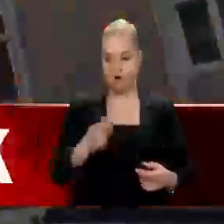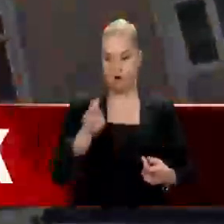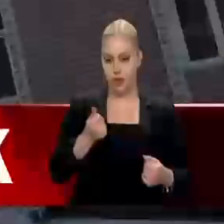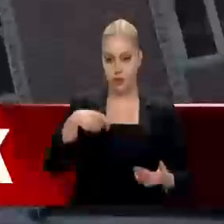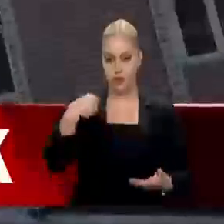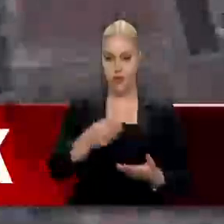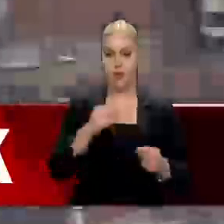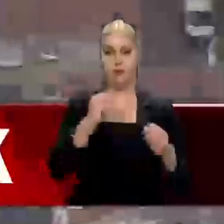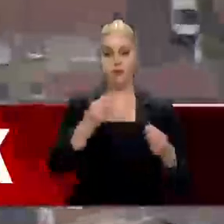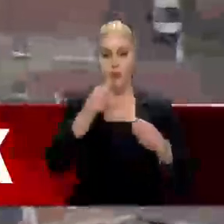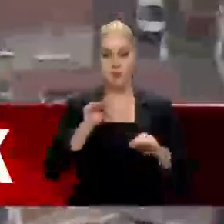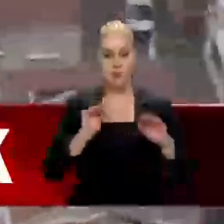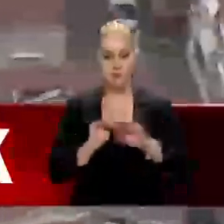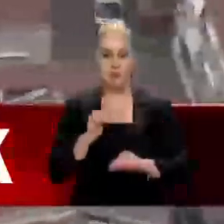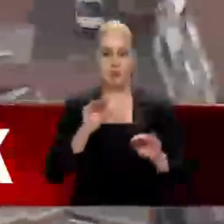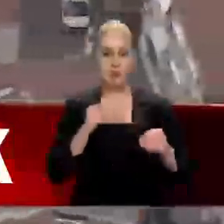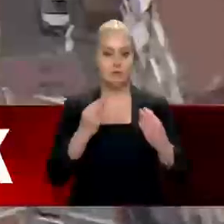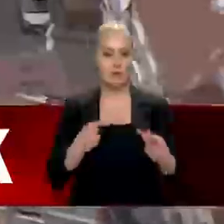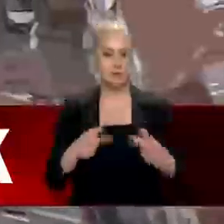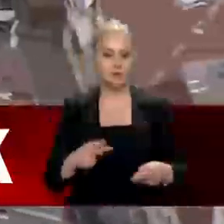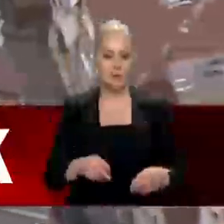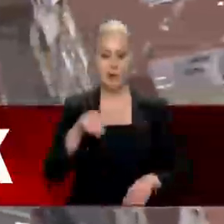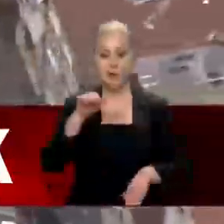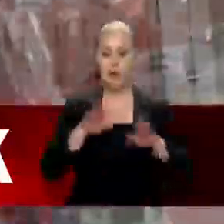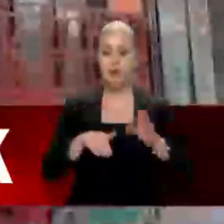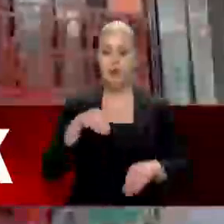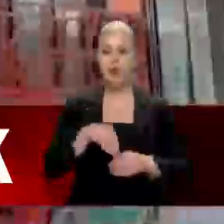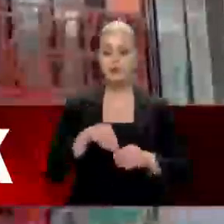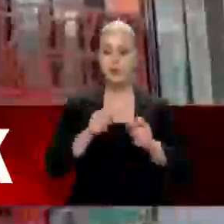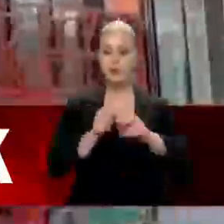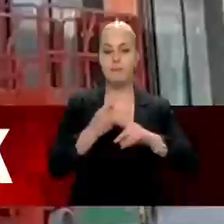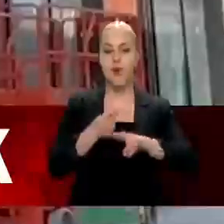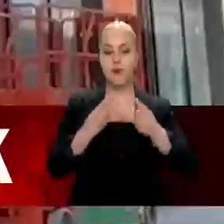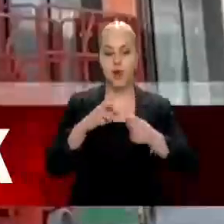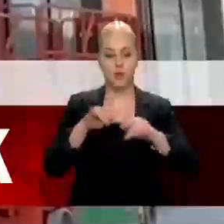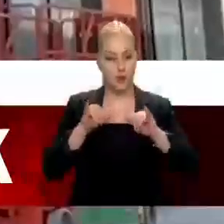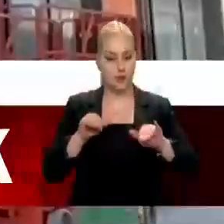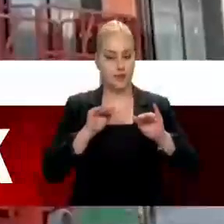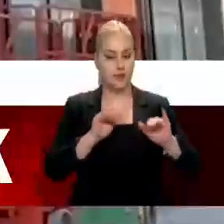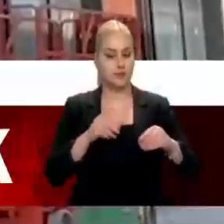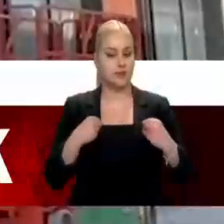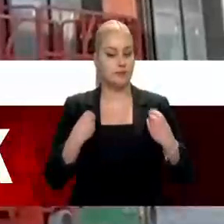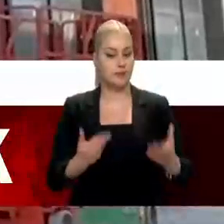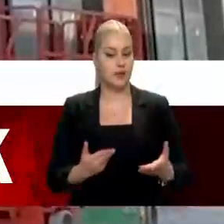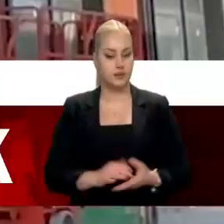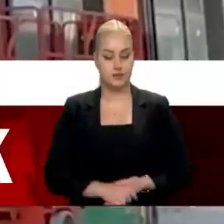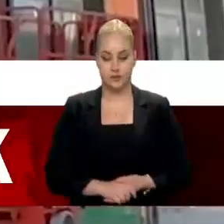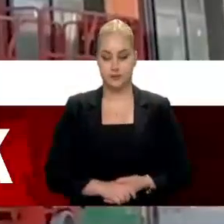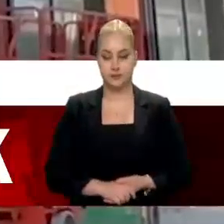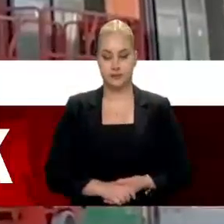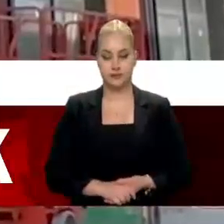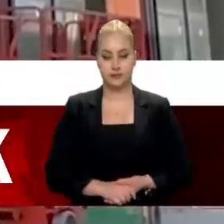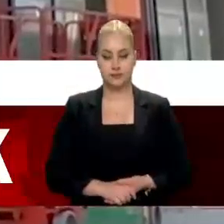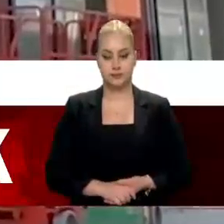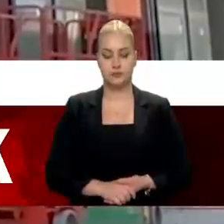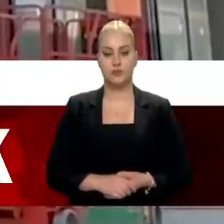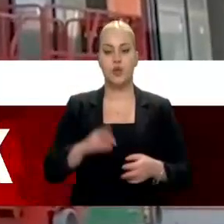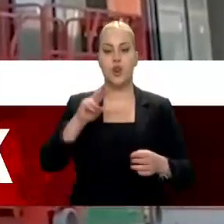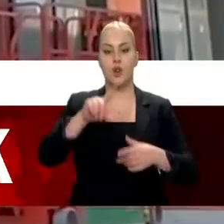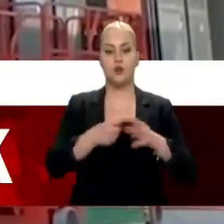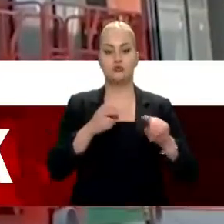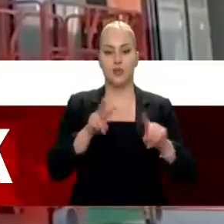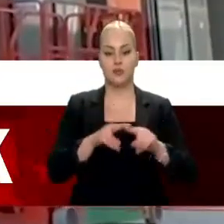depremzedelere barınma desteği verebilecek. Kampanyaya Baykar'dan da destek geldi. Çalışma arkadaşlarımız için lojman olarak